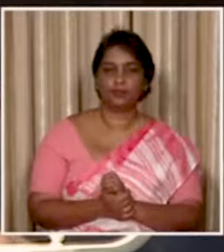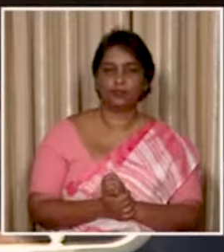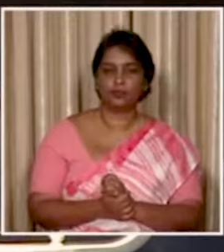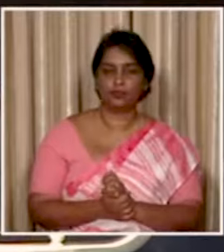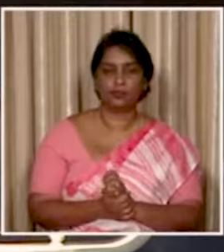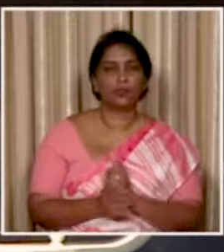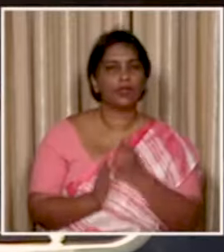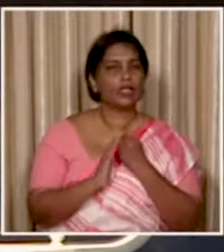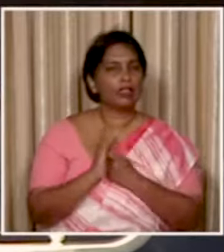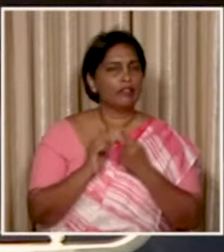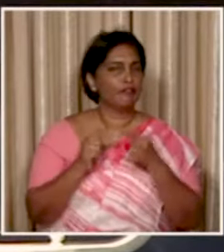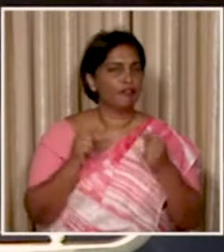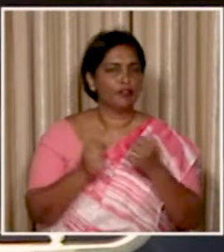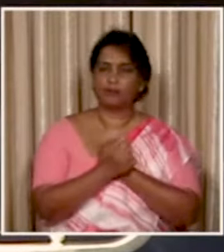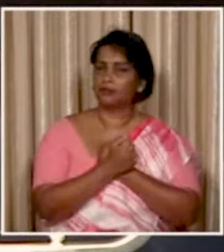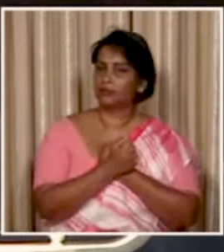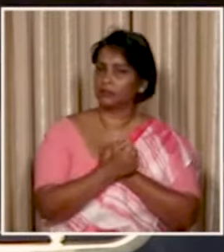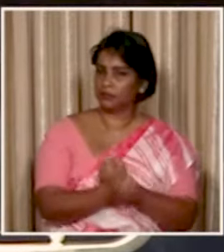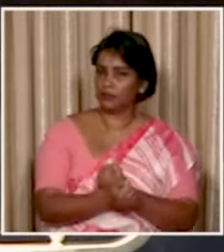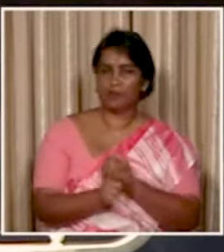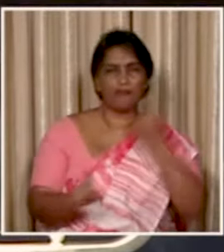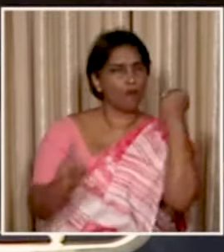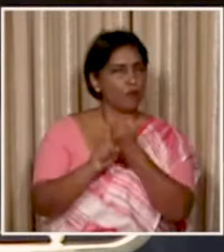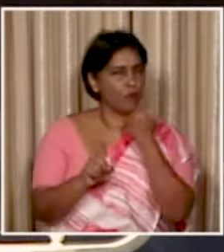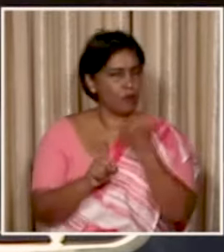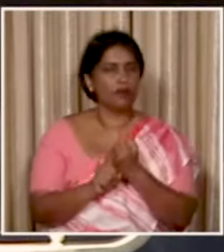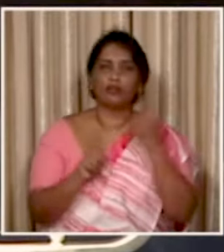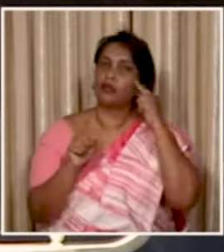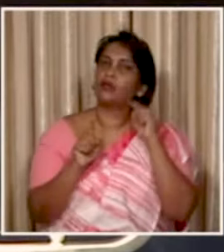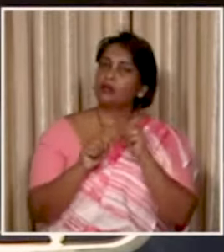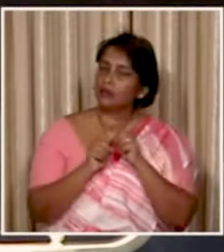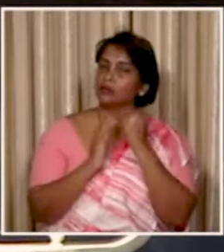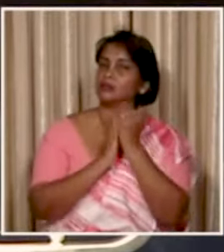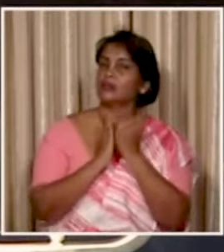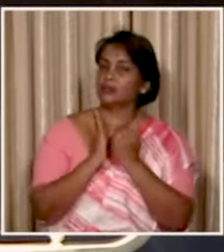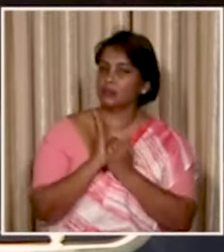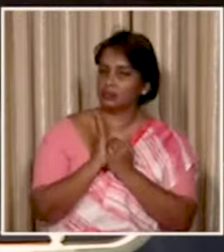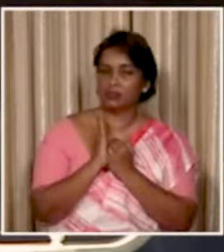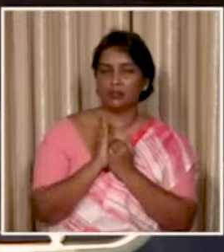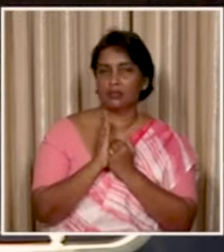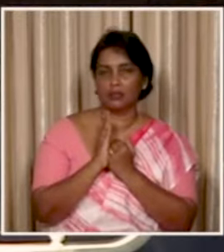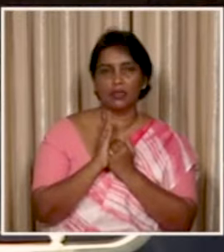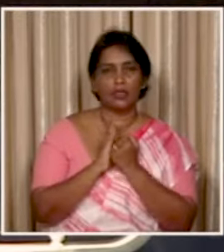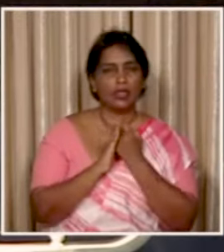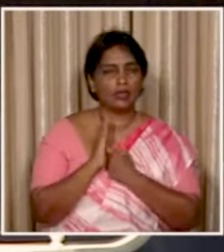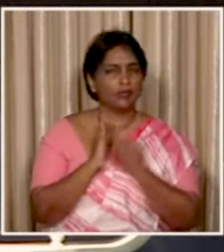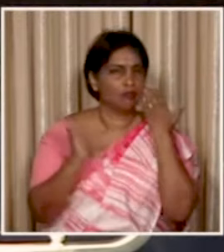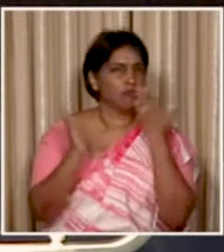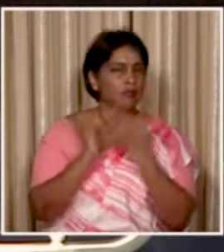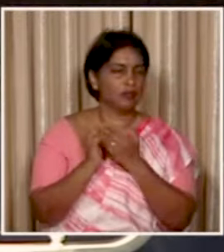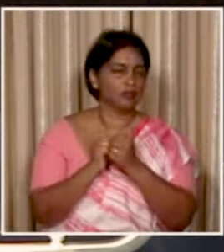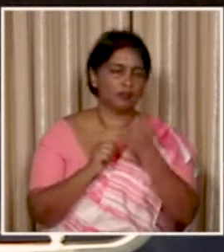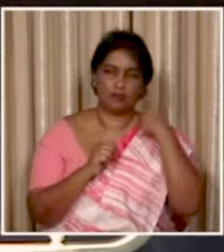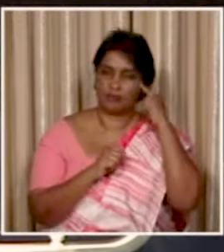துன்புறுத்தல்கள் தொடர்பாக விசாரணை செய்து குற்றவாளிகளுக்கு தண்டனை பெற்றுக் கொடுக்கவும் இழப்பீடு பெற்றுத்தரவும் கோருகின்றேன். செல்வராசா கஜேந்திரன்